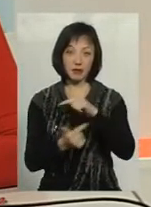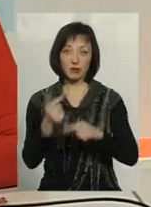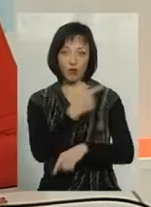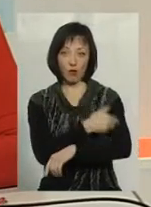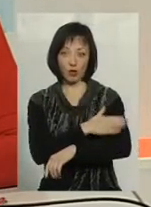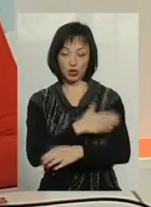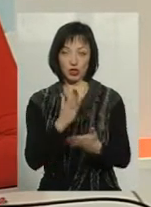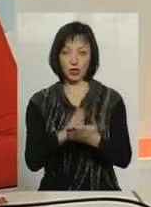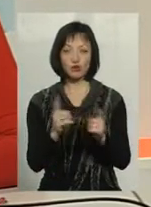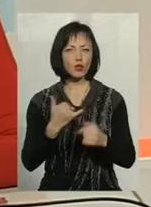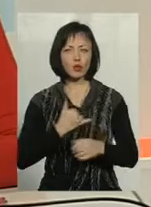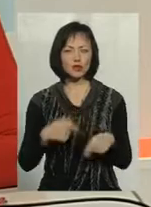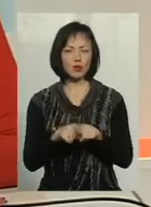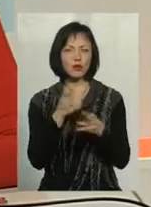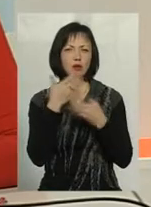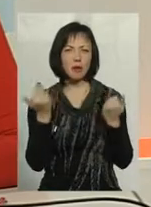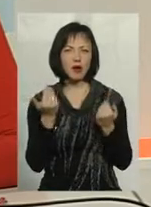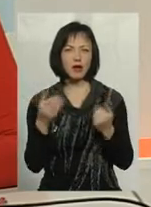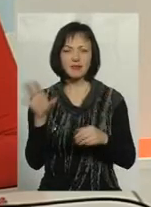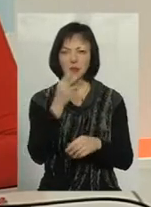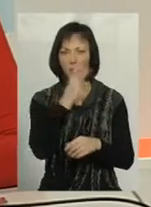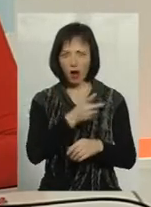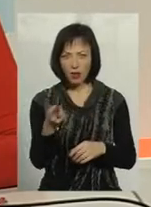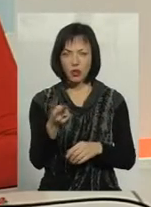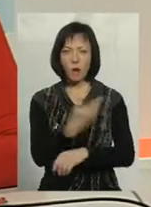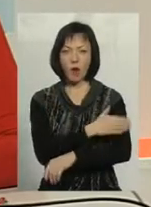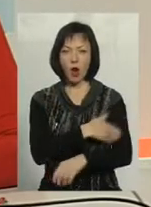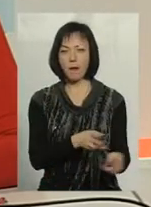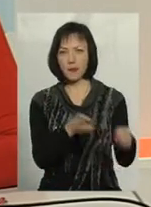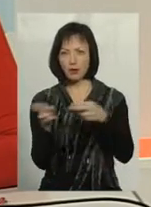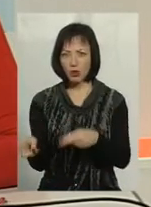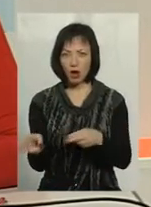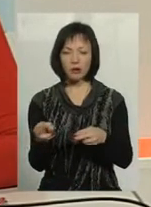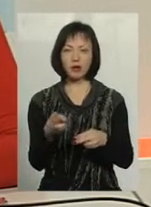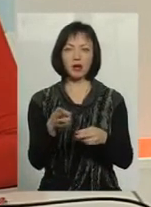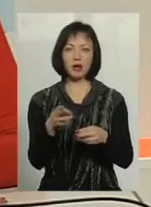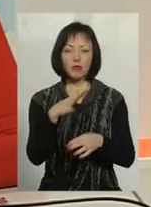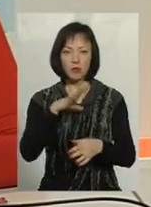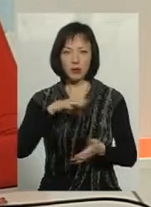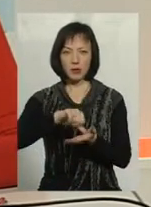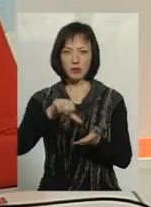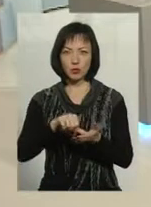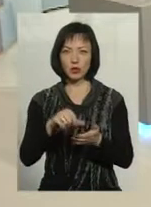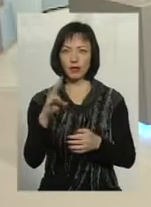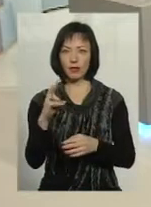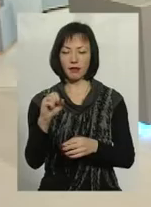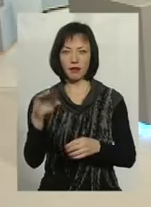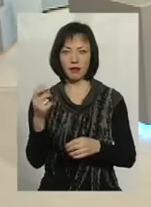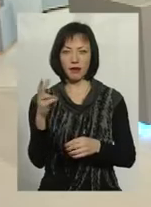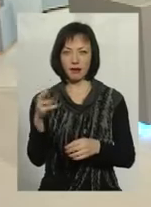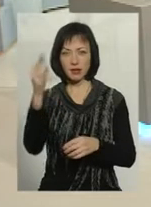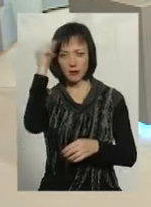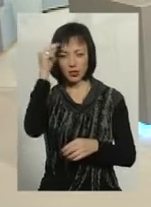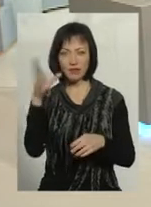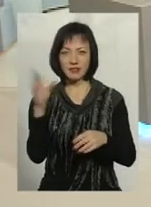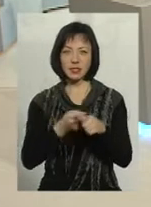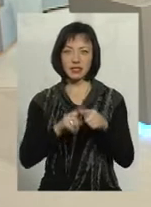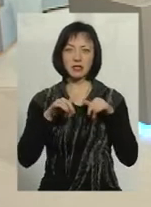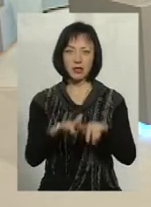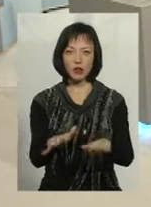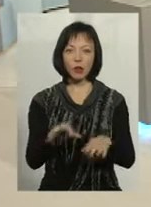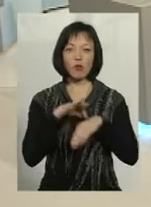шиють речі, все решта, все переносять в Польщу, і в Польщі, в принципі, сьогодні розкривають ці всі виробництва по-новому, тому що там податкова